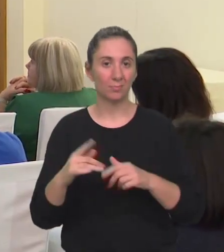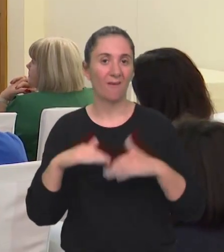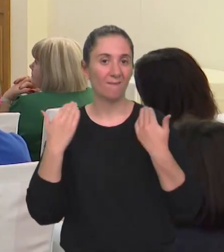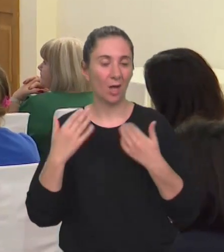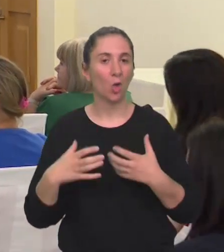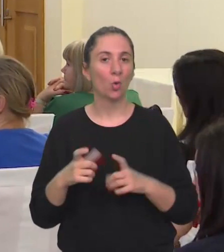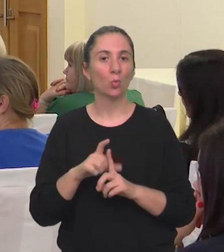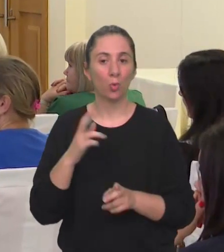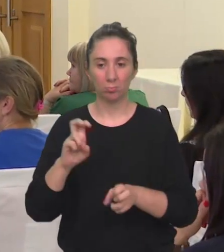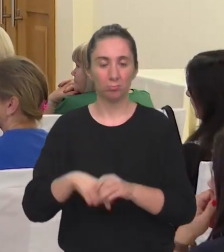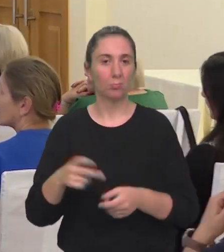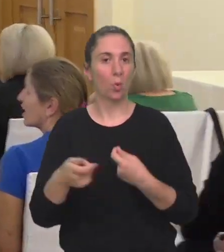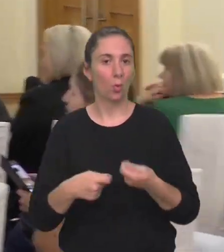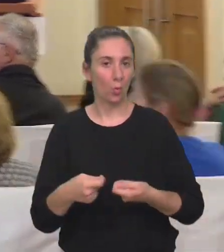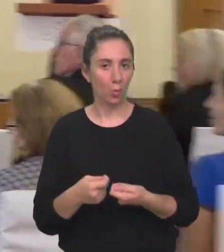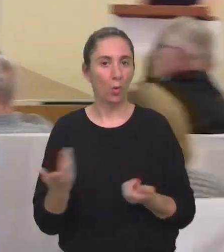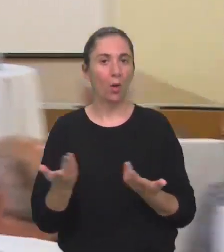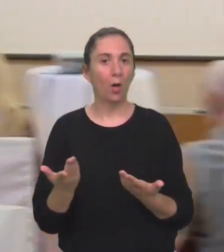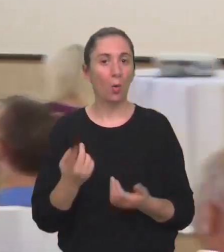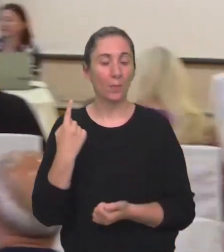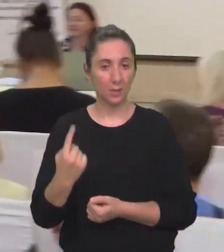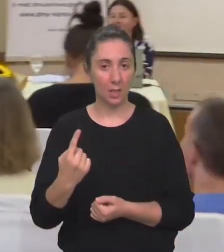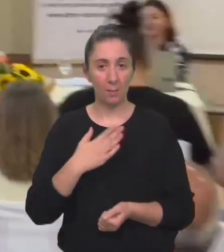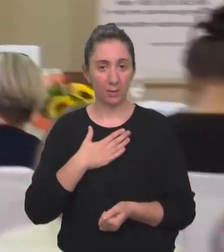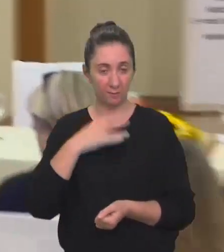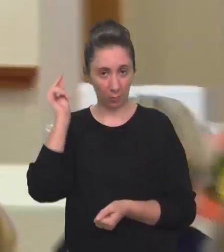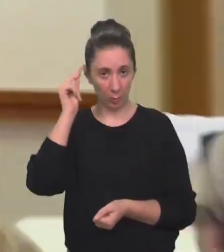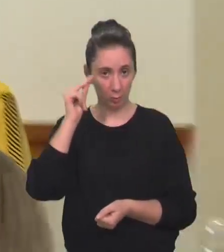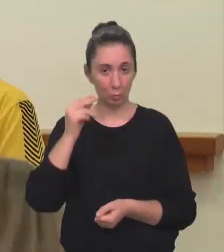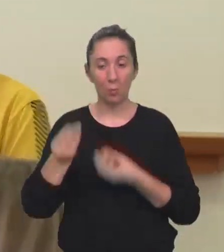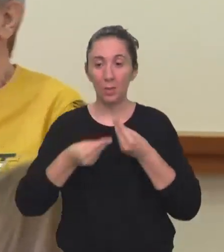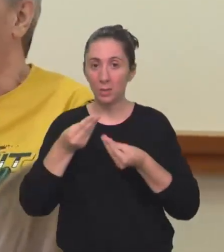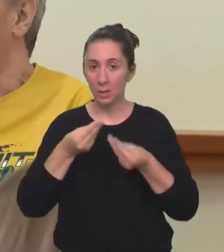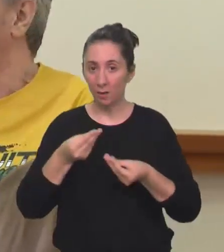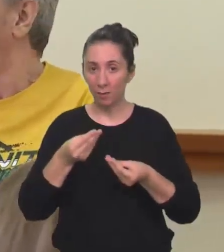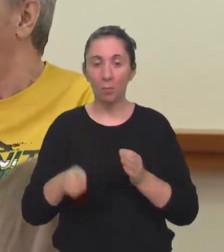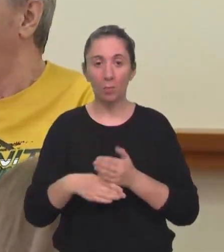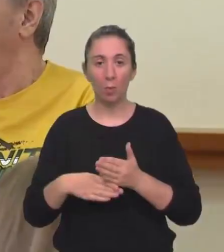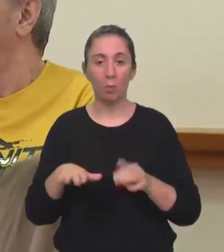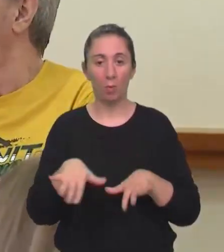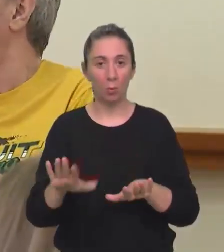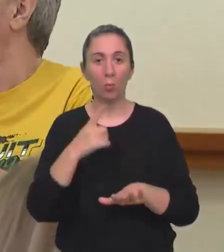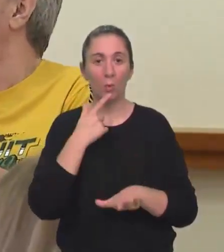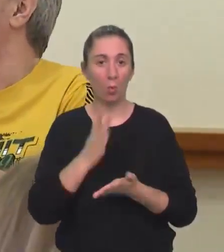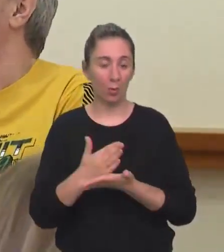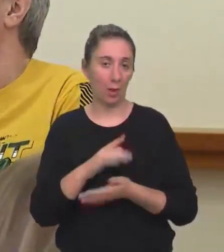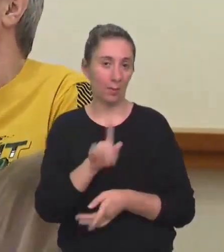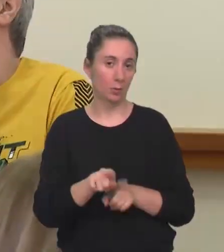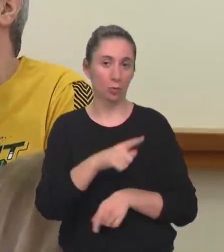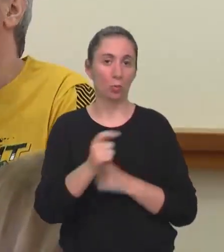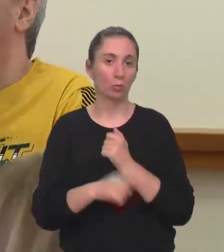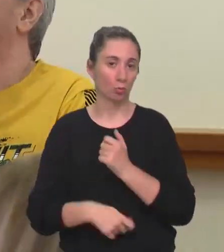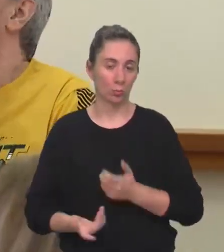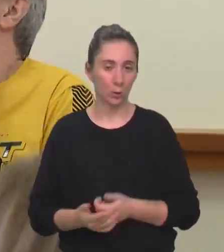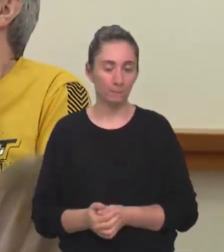vedrog duha i priključila se udruzi kako bi i sama svojim iskustvima te savjetima pomogla ljudima koji dijele njezinu